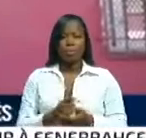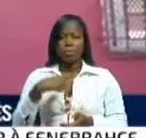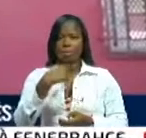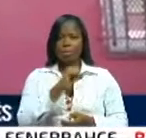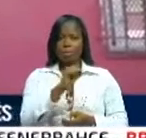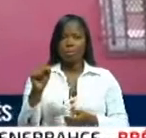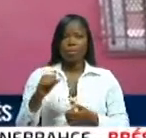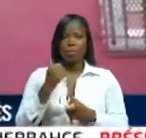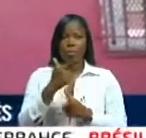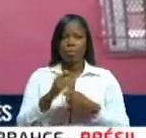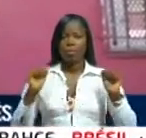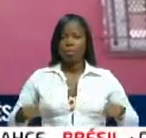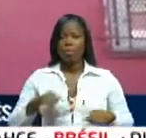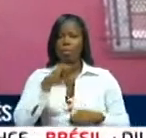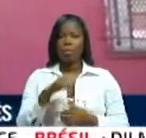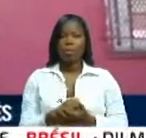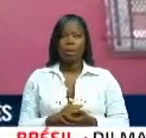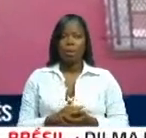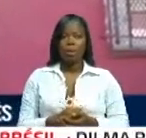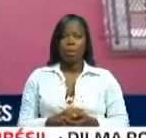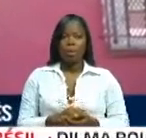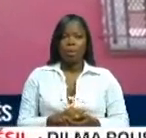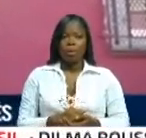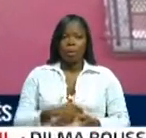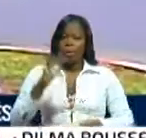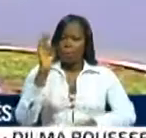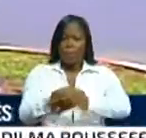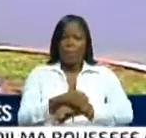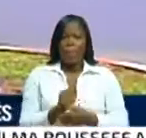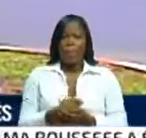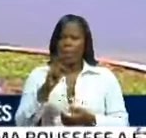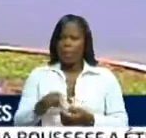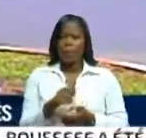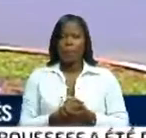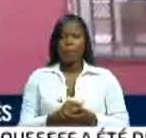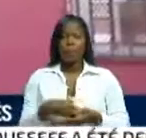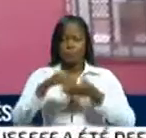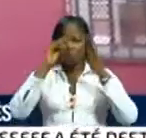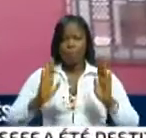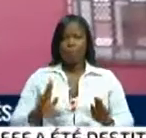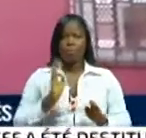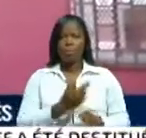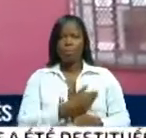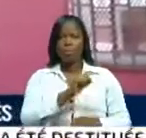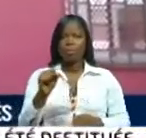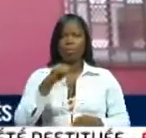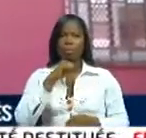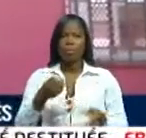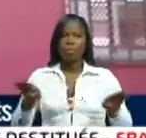versées n'ont pas mobilisé à ces étudiants-là d'équité directement le campus il faut qu'il y ait des mesures d'accompagnement ne sont